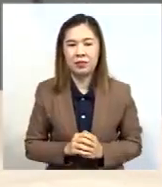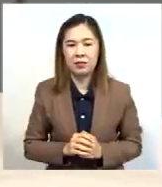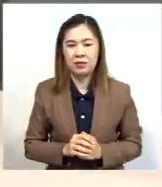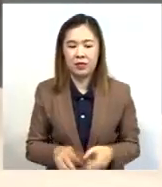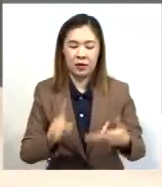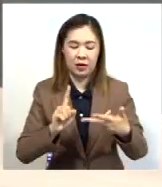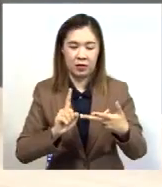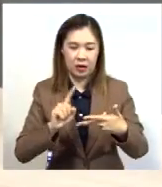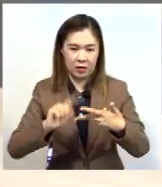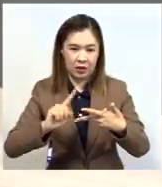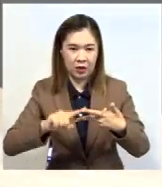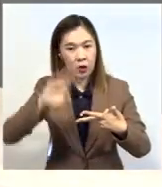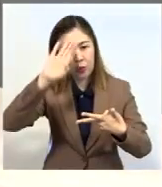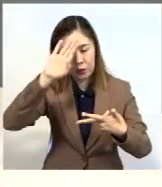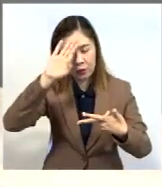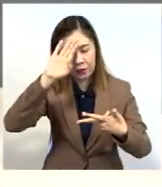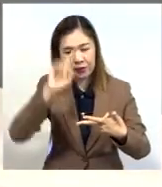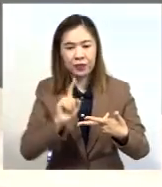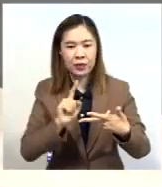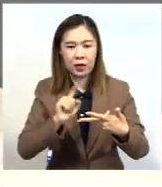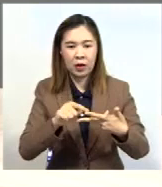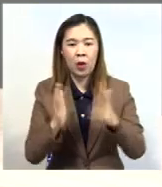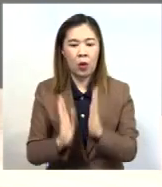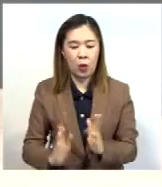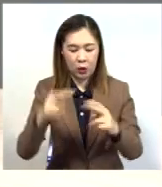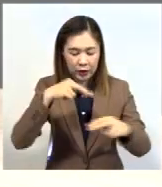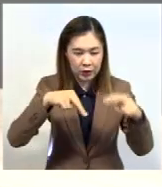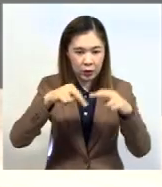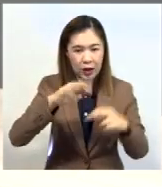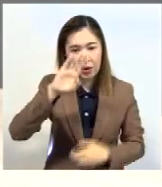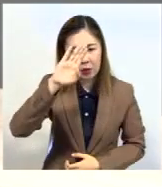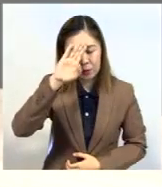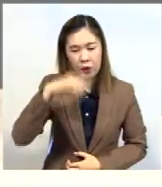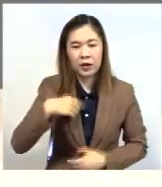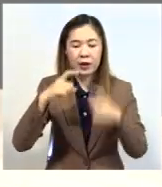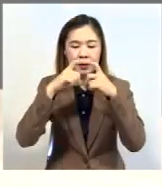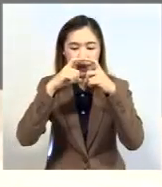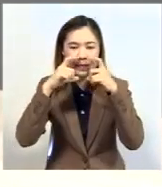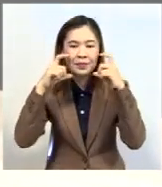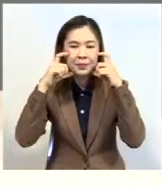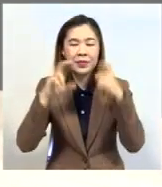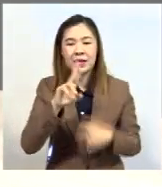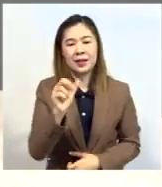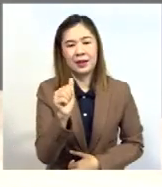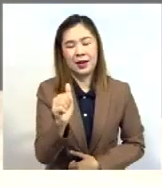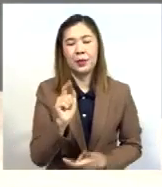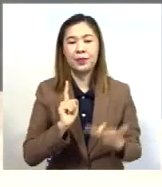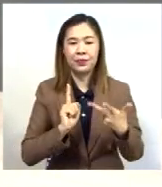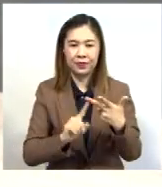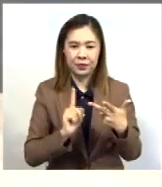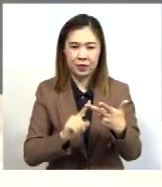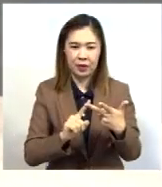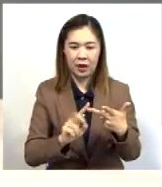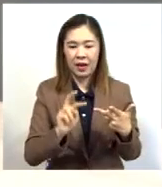ผู้ป่วยรวมถึงคนที่ดูแลผู้ป่วยก็สามารถใช้หน้ากากซึ่งเป็นหน้ากากอนามัยได้ส่วนหน้ากากอนามัยแบ